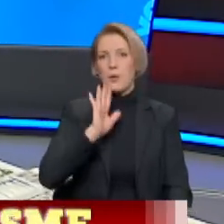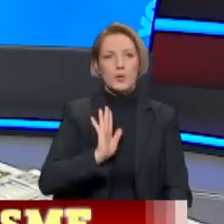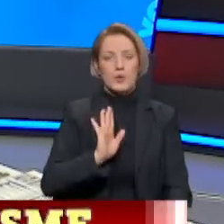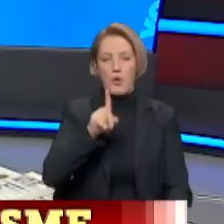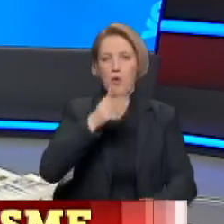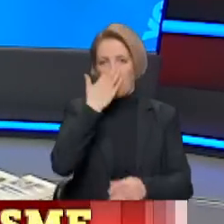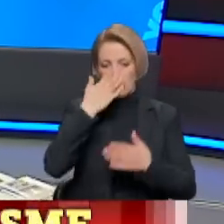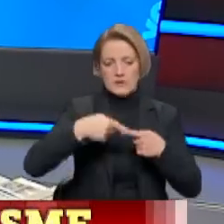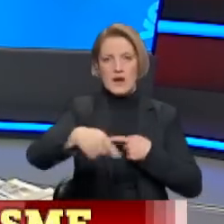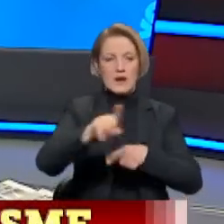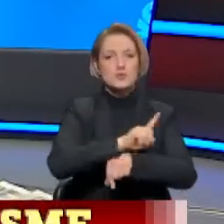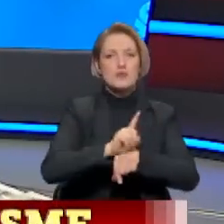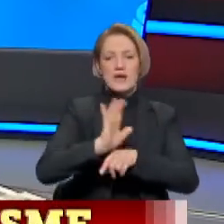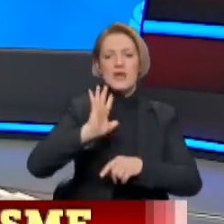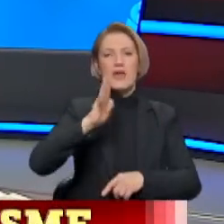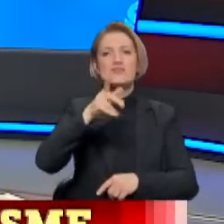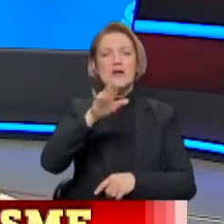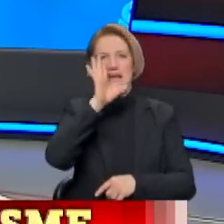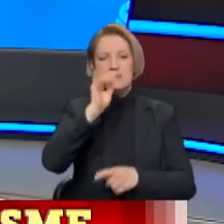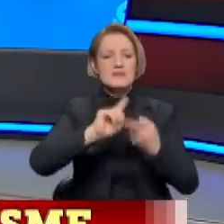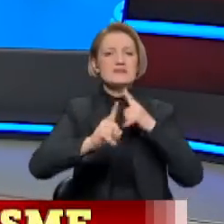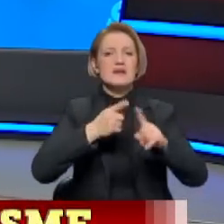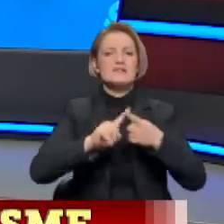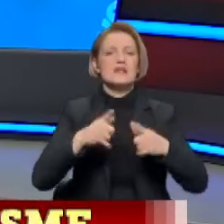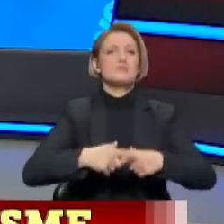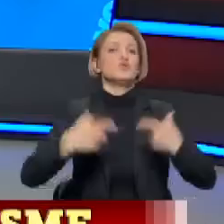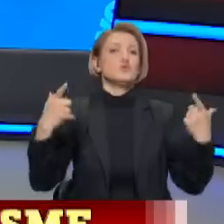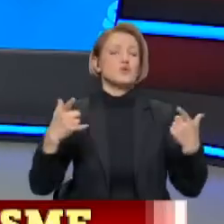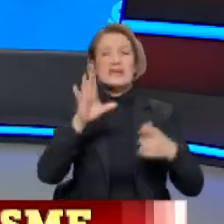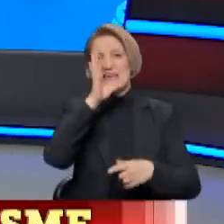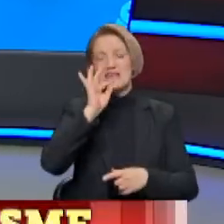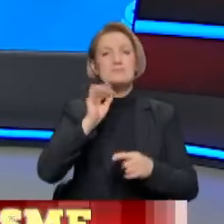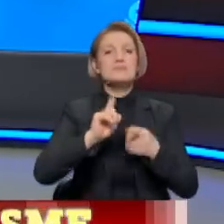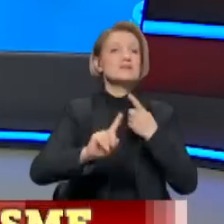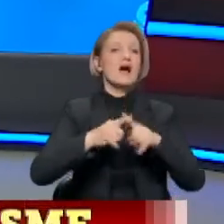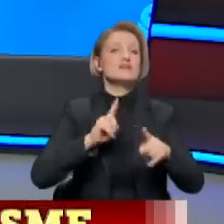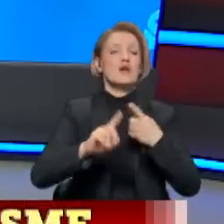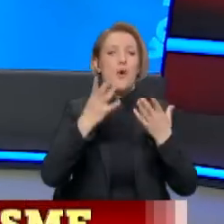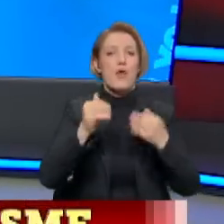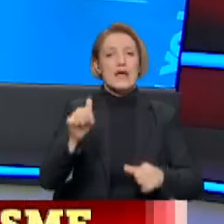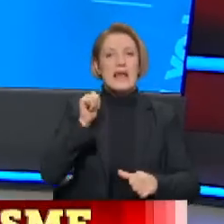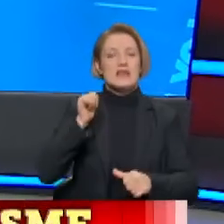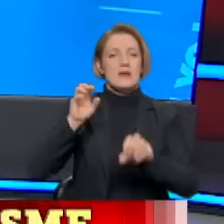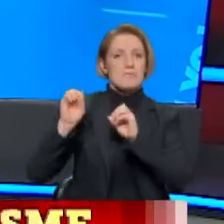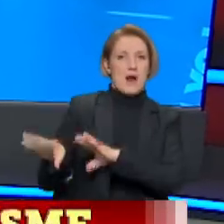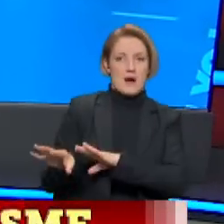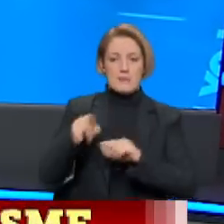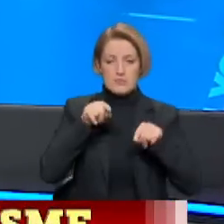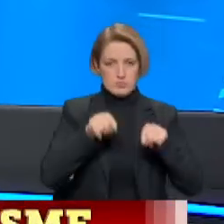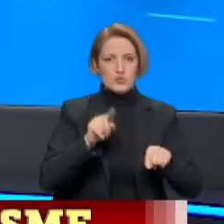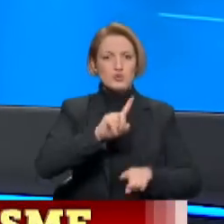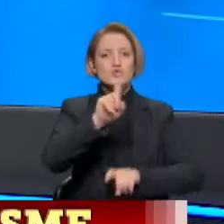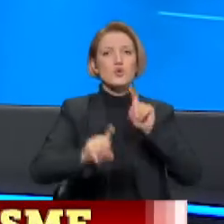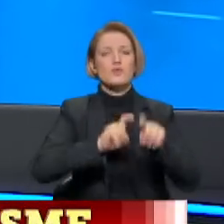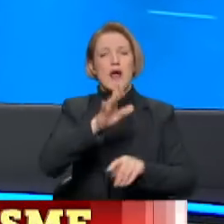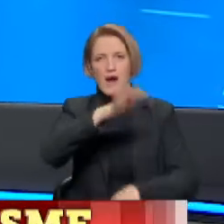Önümüzdeki süreçte, gelecekte kimi siyaseten büyütür, kimi siyaseten geride bırakır? İşte bu